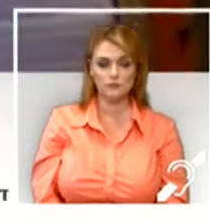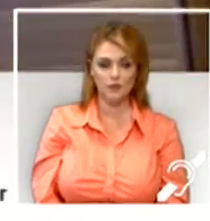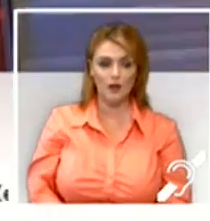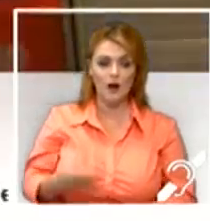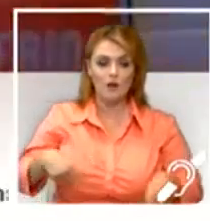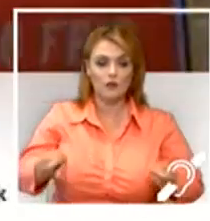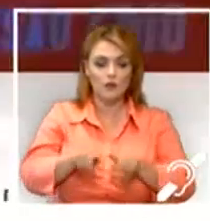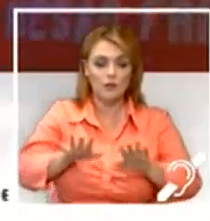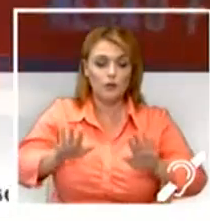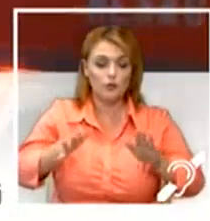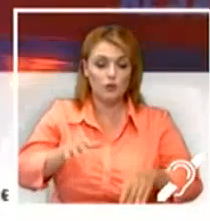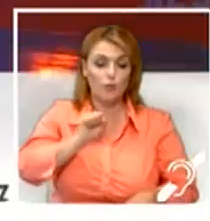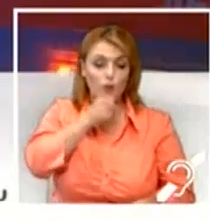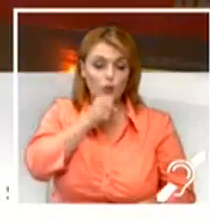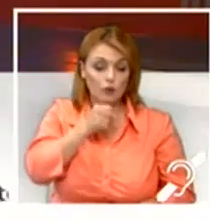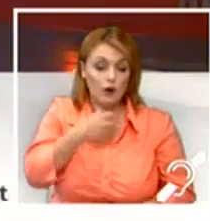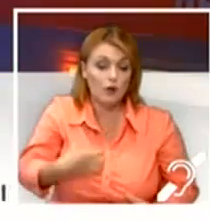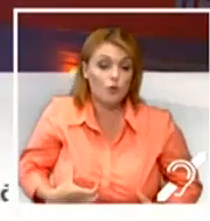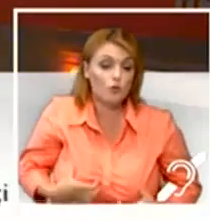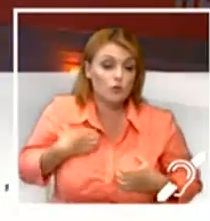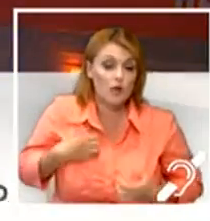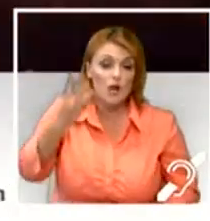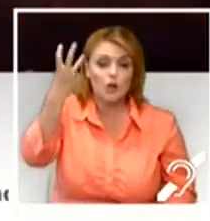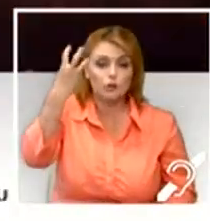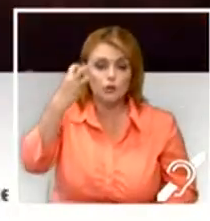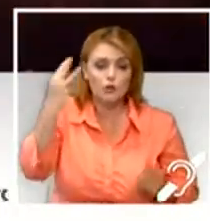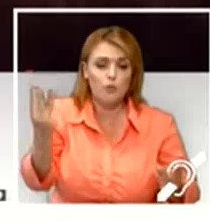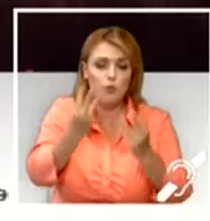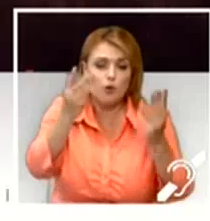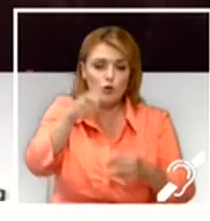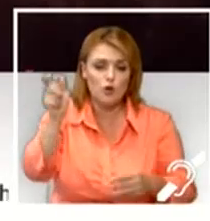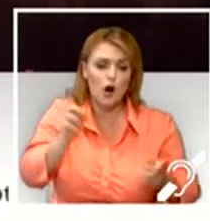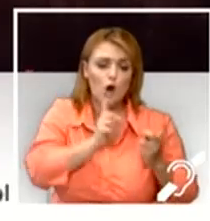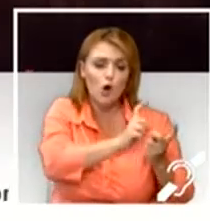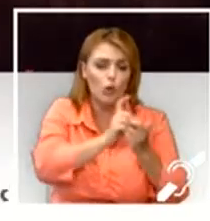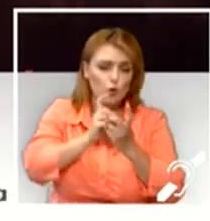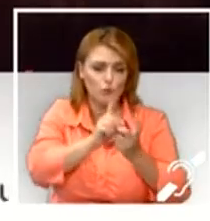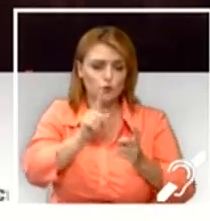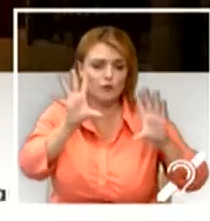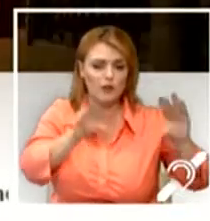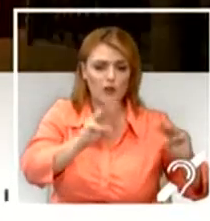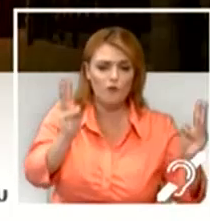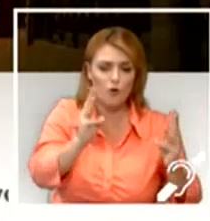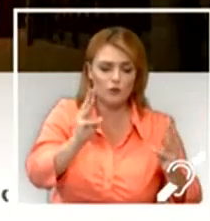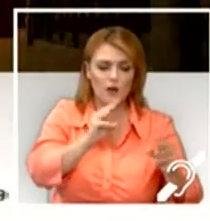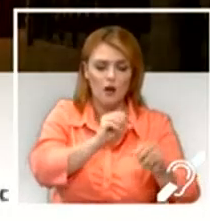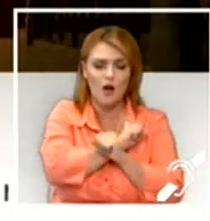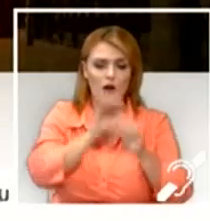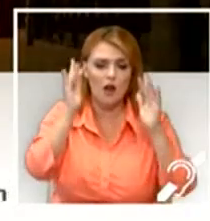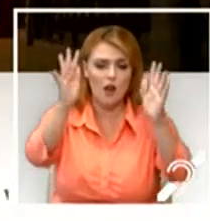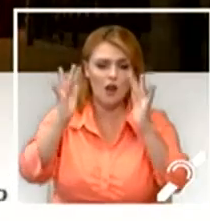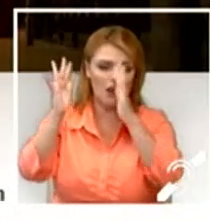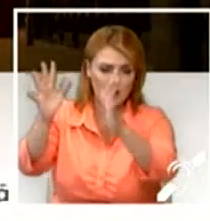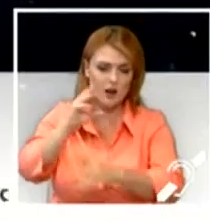Imagini de coșmar în nordul Portugaliei, unde peste 300 de pompieri luptă pentru stingerea unui incendiu de pădure. Potrivit